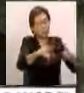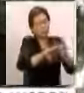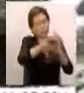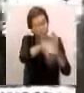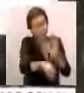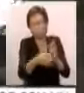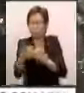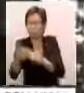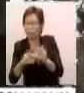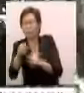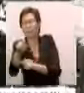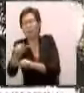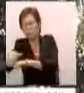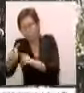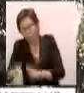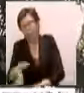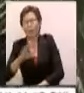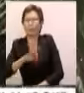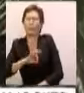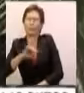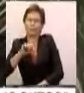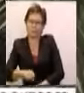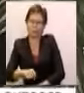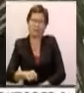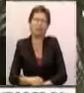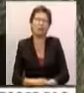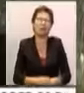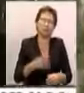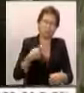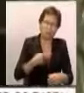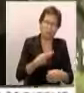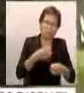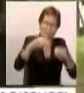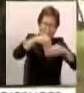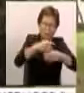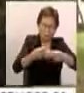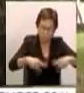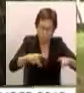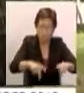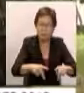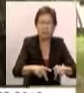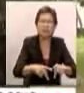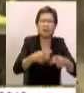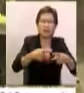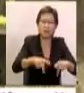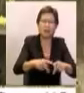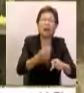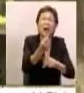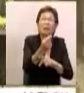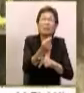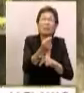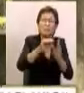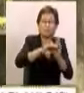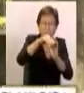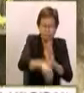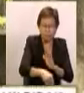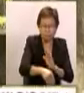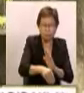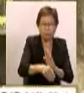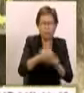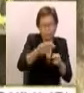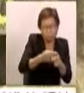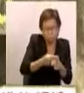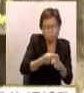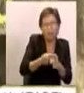dalam pasaran sawit ni kita boleh long dan kita boleh short. Okay, kalau harga jatuh kita short, bila harga naik kita long.